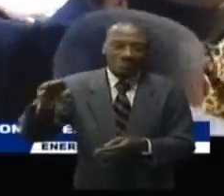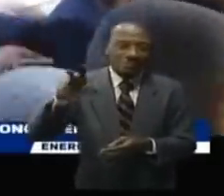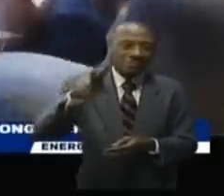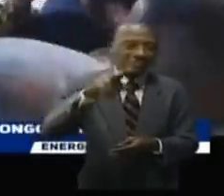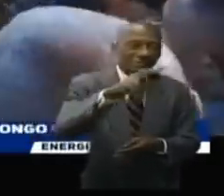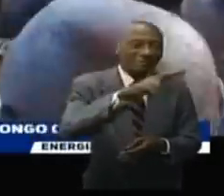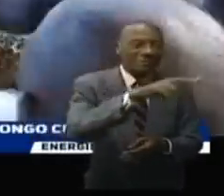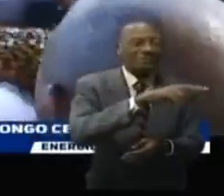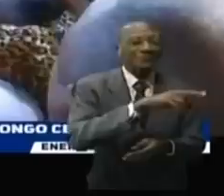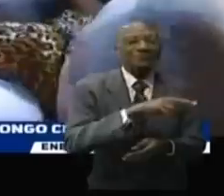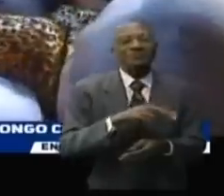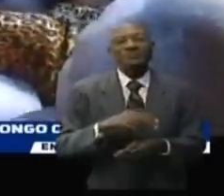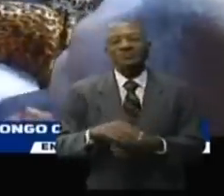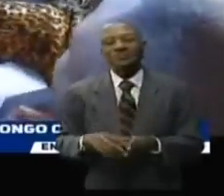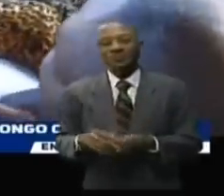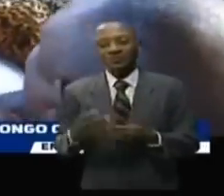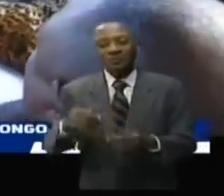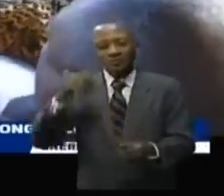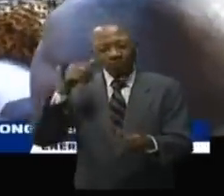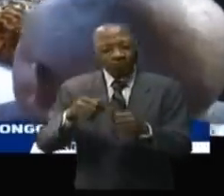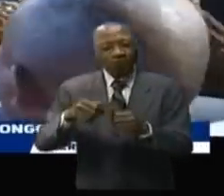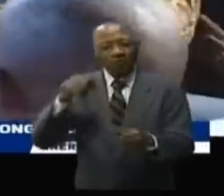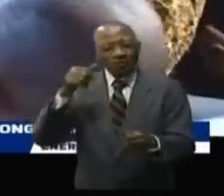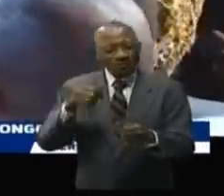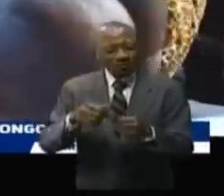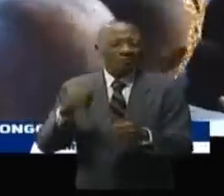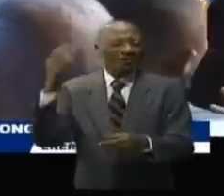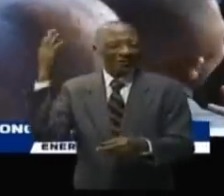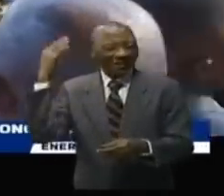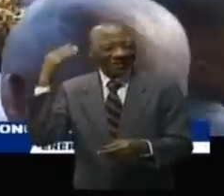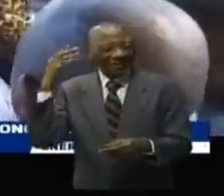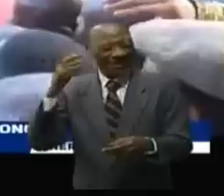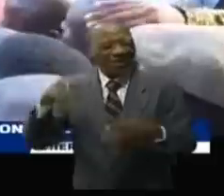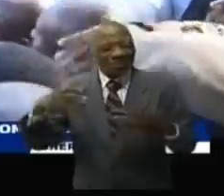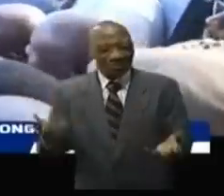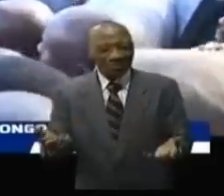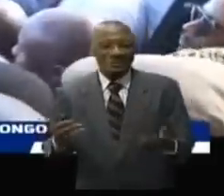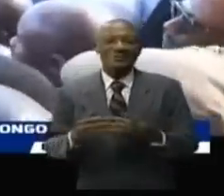rien perdu de ses souvenirs malgré le temps passé.